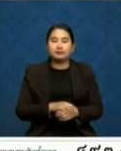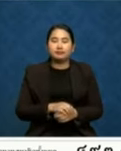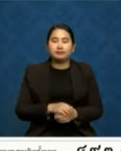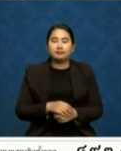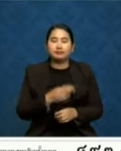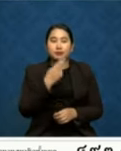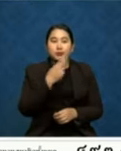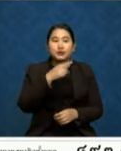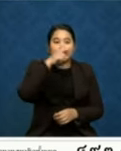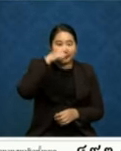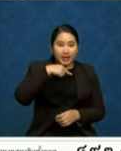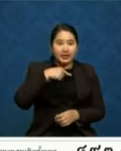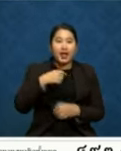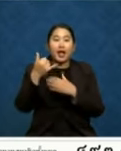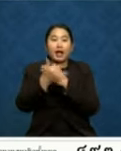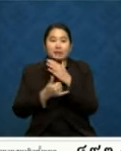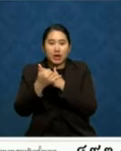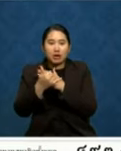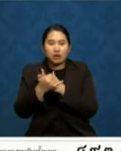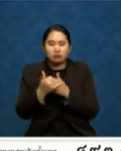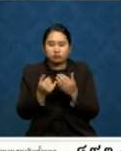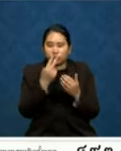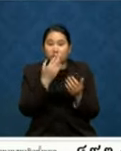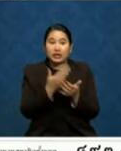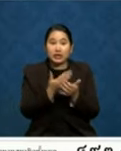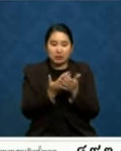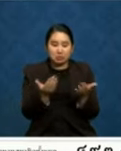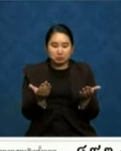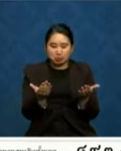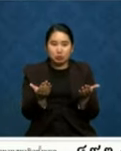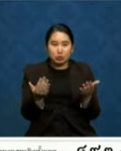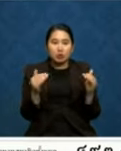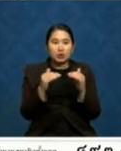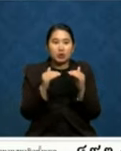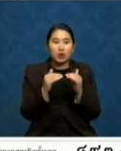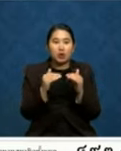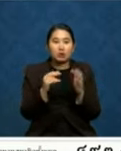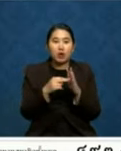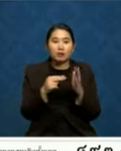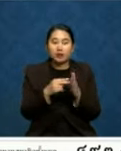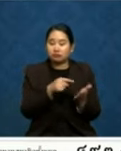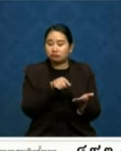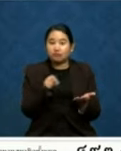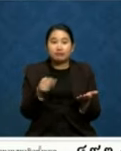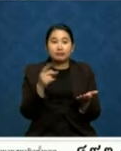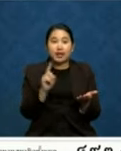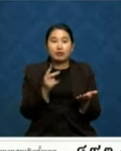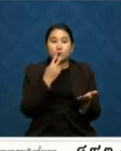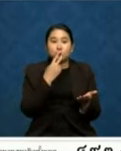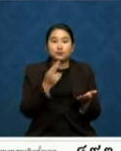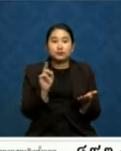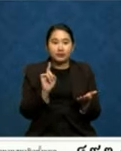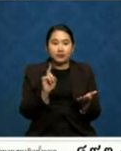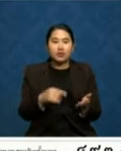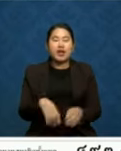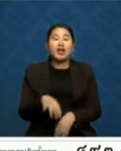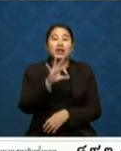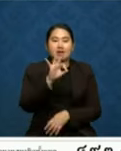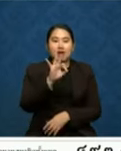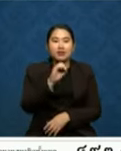บุหรี่ไทยกับบุหรี่นอกเนี่ยราคามันใกล้เคียงกันแล้วเนี่ยจะสูบของใครร้อยละ